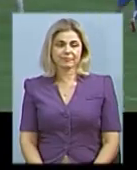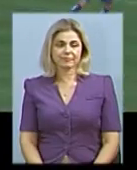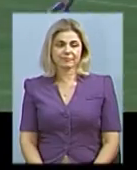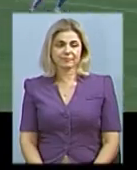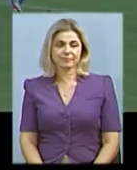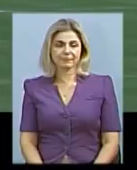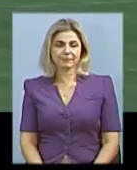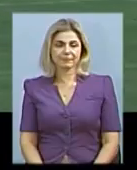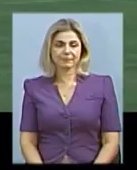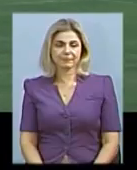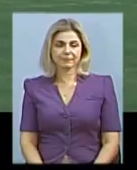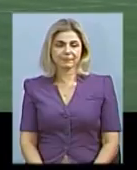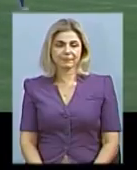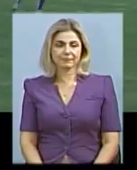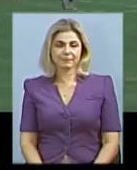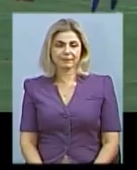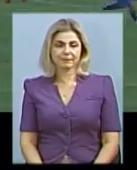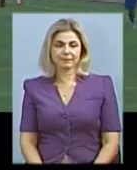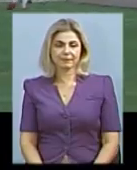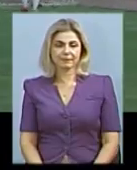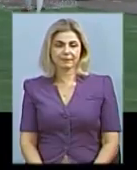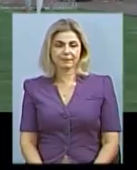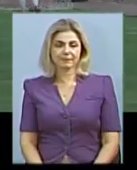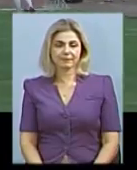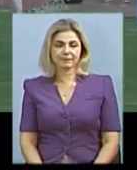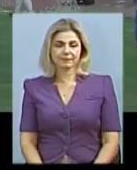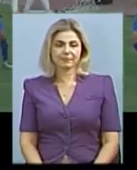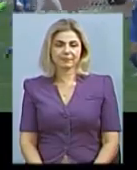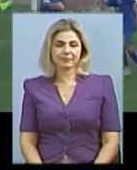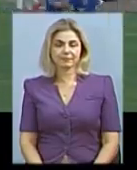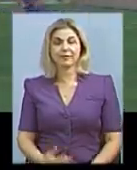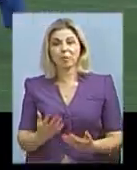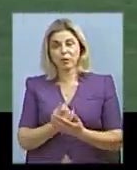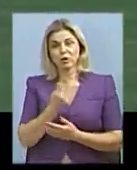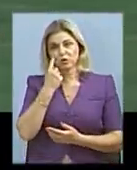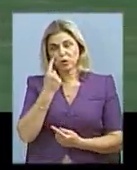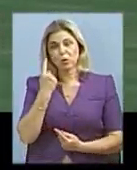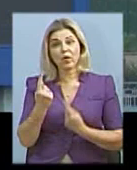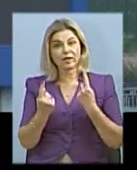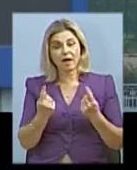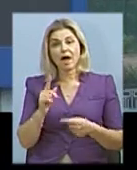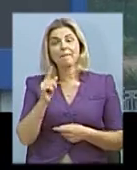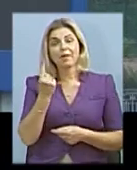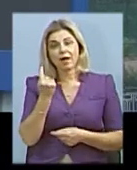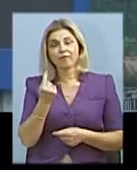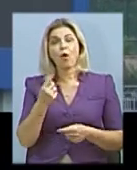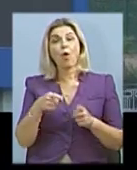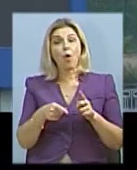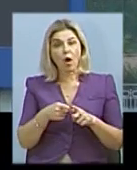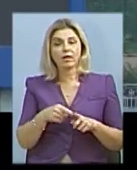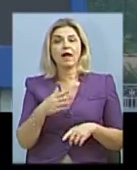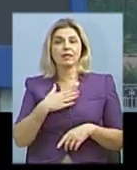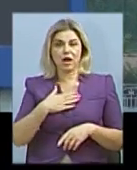Чучман скинув головою на дальню стійку, а там наодинці перебував Антонюк – 1-1. Це перший гол Івана за новий клуб.